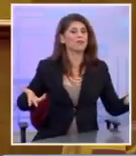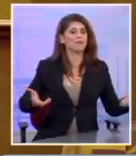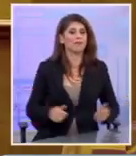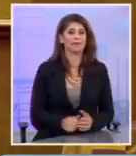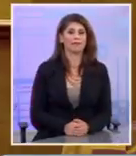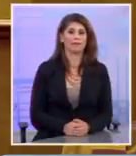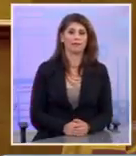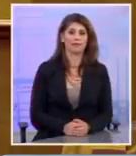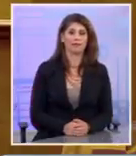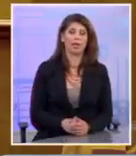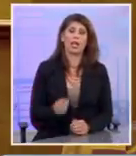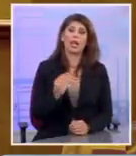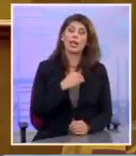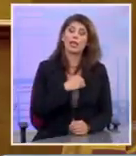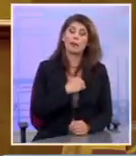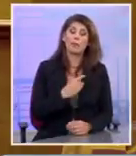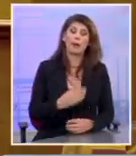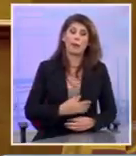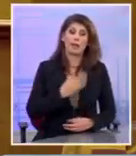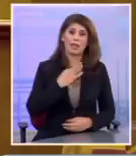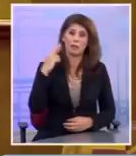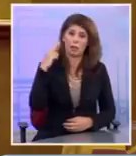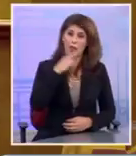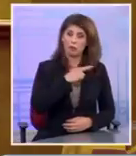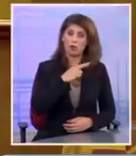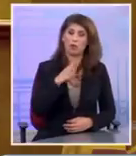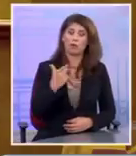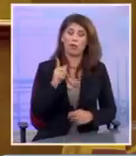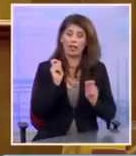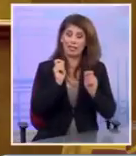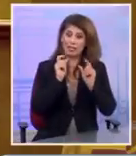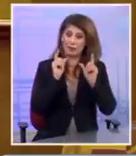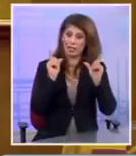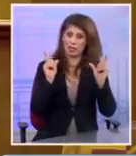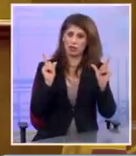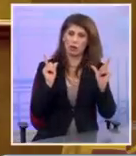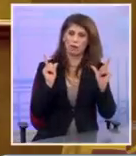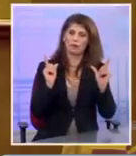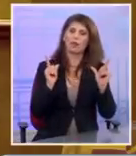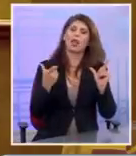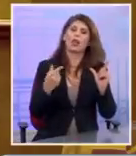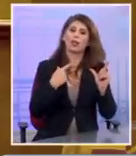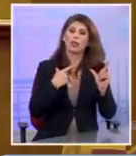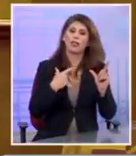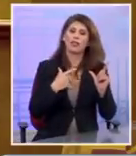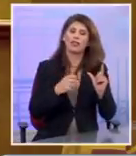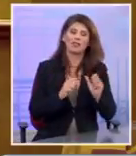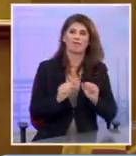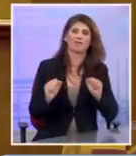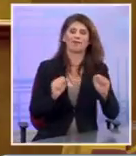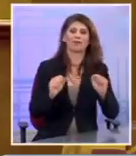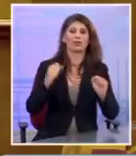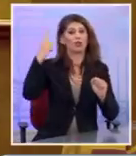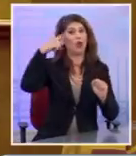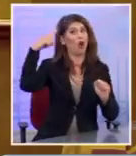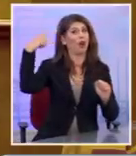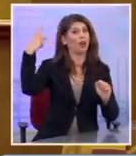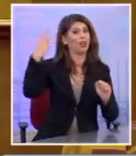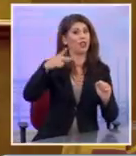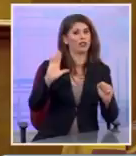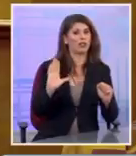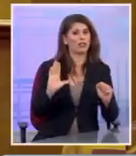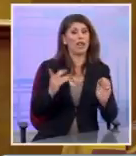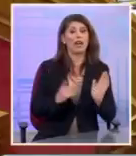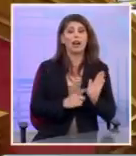Λυπάμαι, κύριε Πρωθυπουργέ, που θα σας ξυπνήσω και θα σας χαλάσω το όνειρο, αλλά